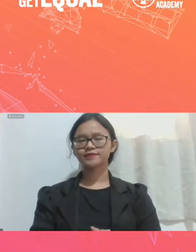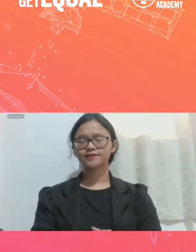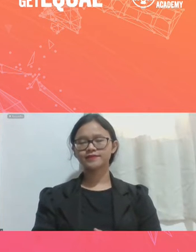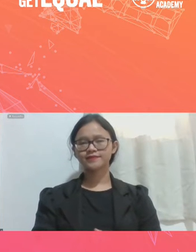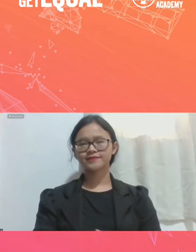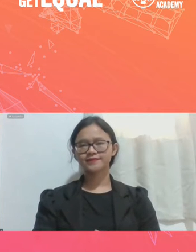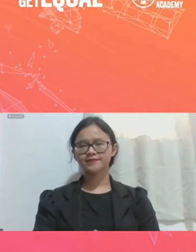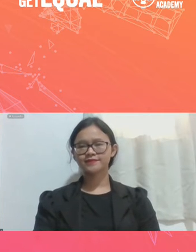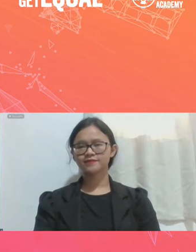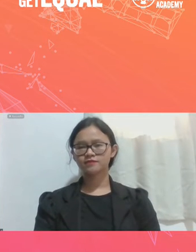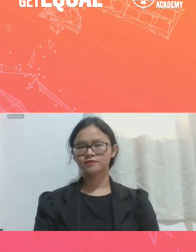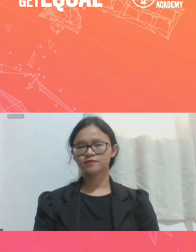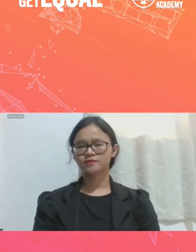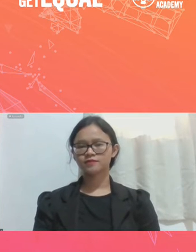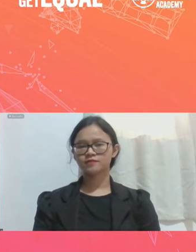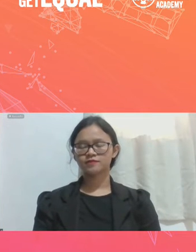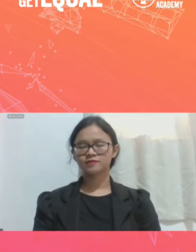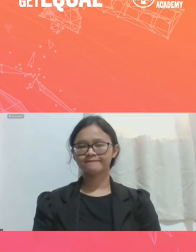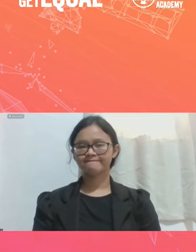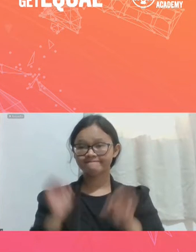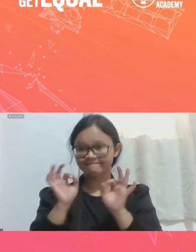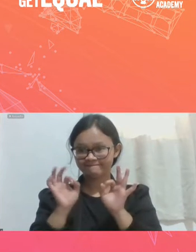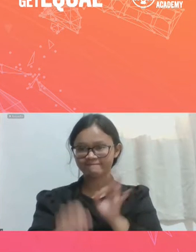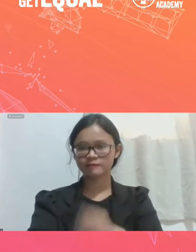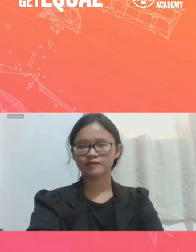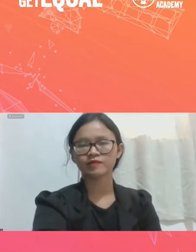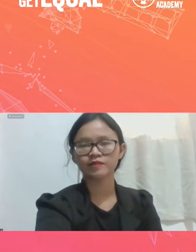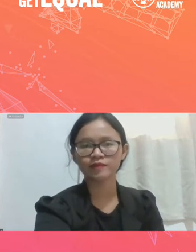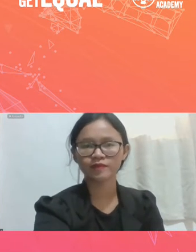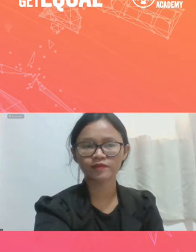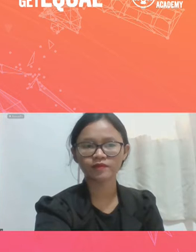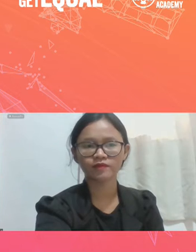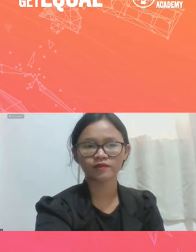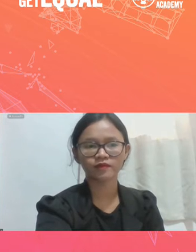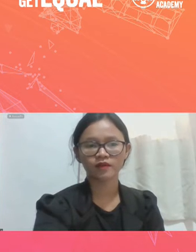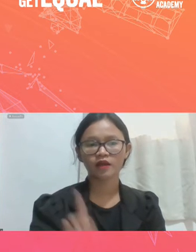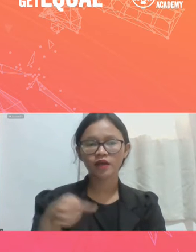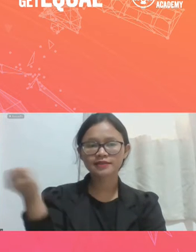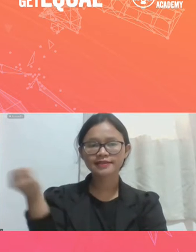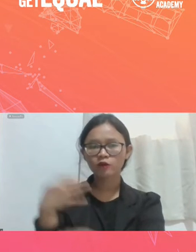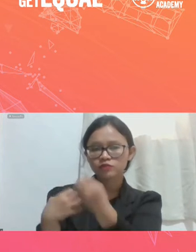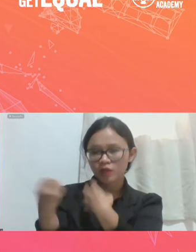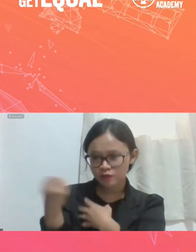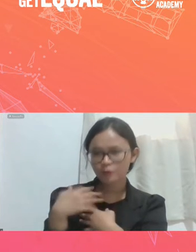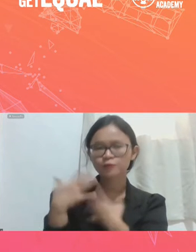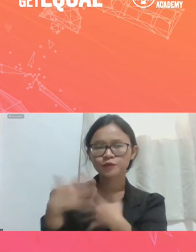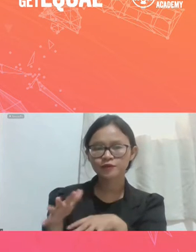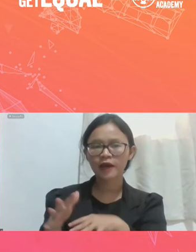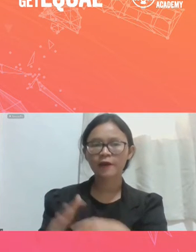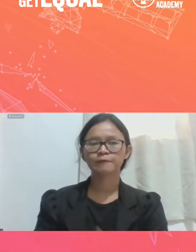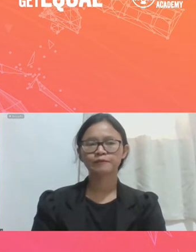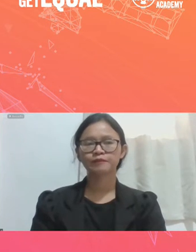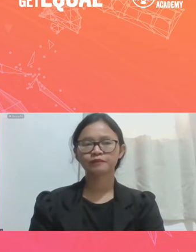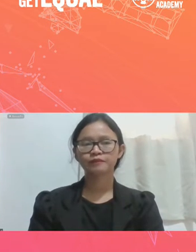Baik, beberapa teman-teman sudah menjawab ya. Terima kasih atas konsen yang teman-teman berikan. Ini